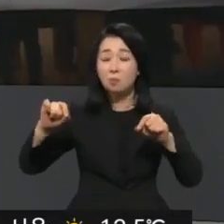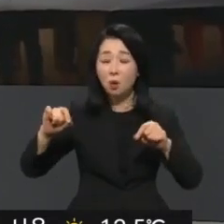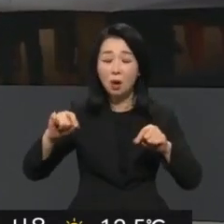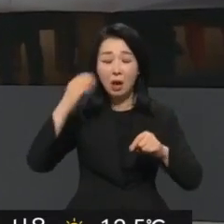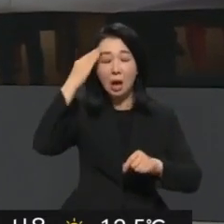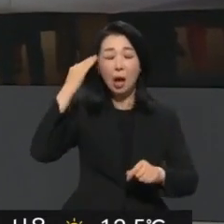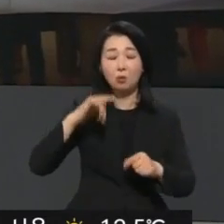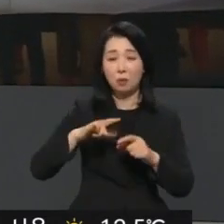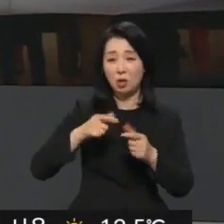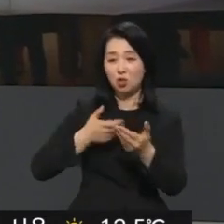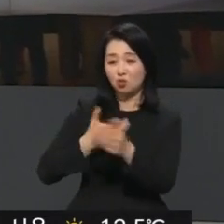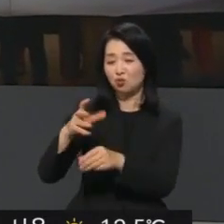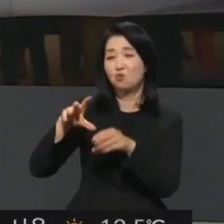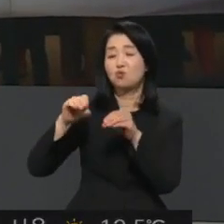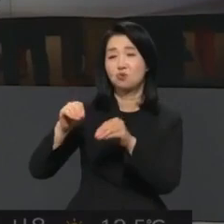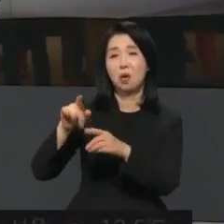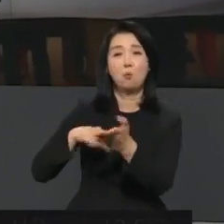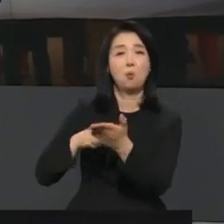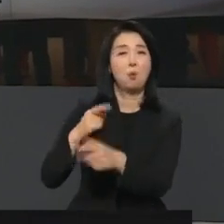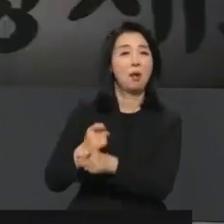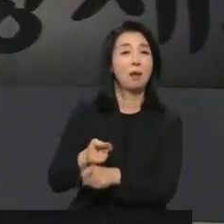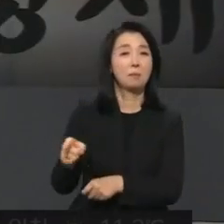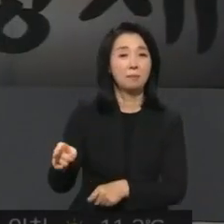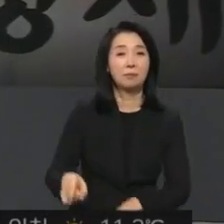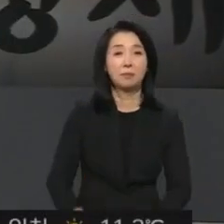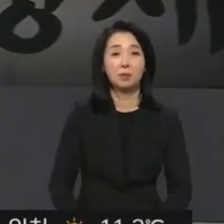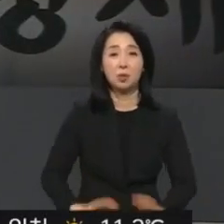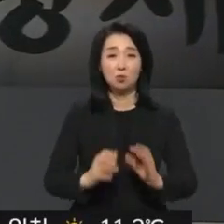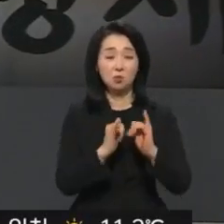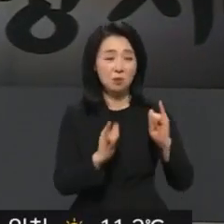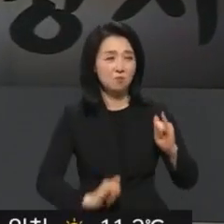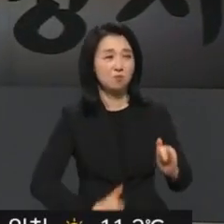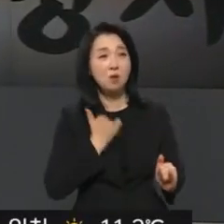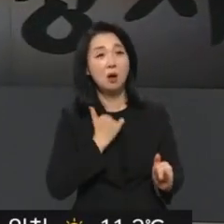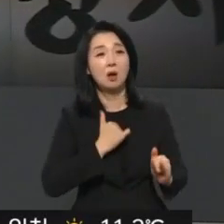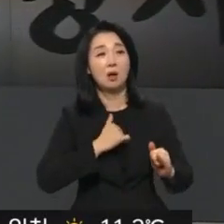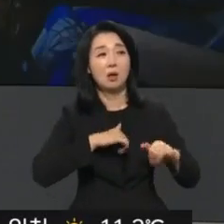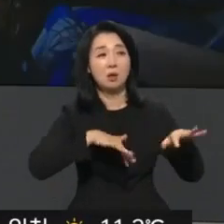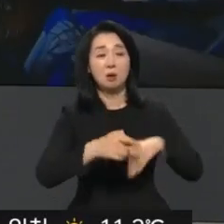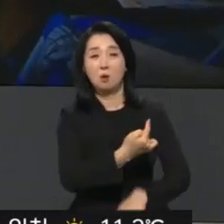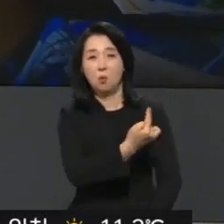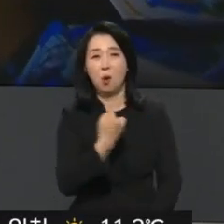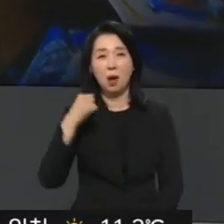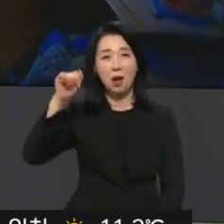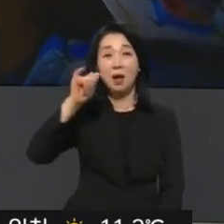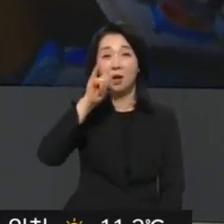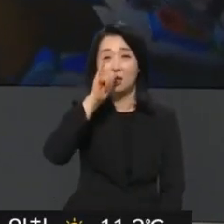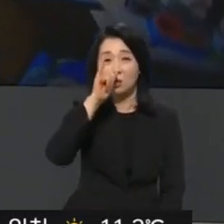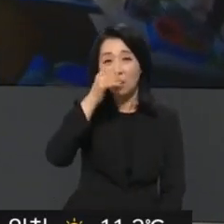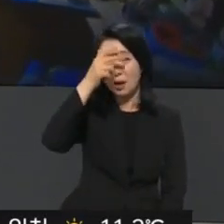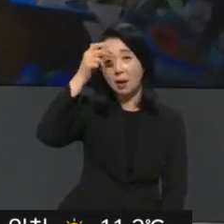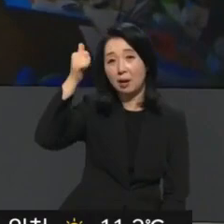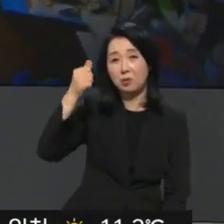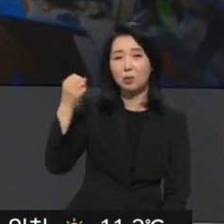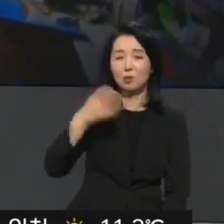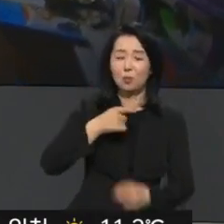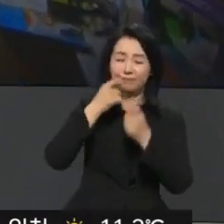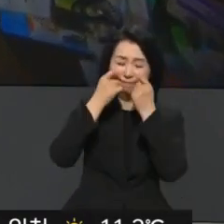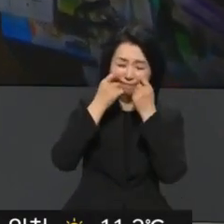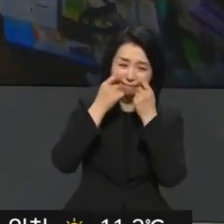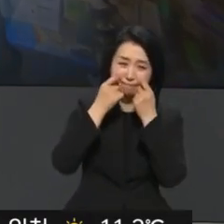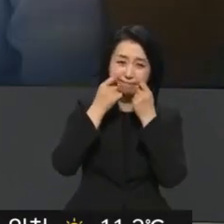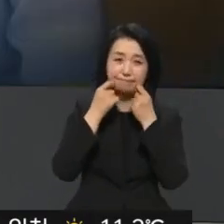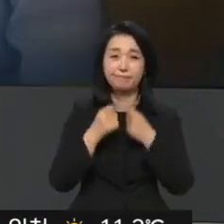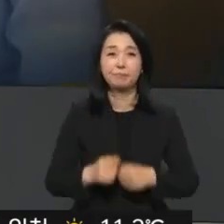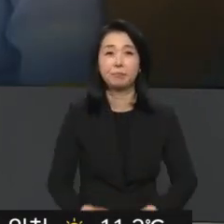수출 규제라는 보복성 조치에 들어갑니다 국민들은 분노해서 거리로 나왔고 이춘식 할아버지는 또 눈물을